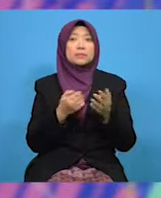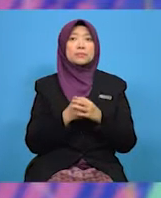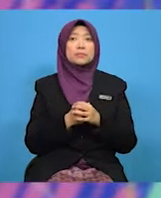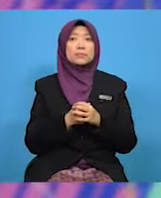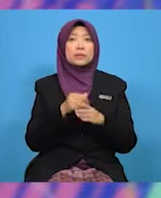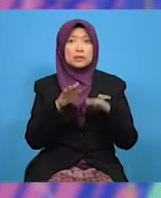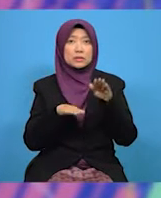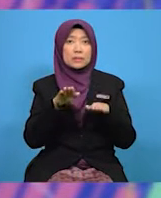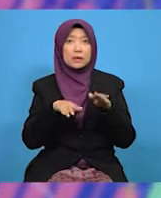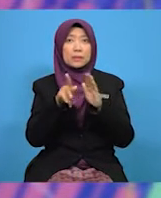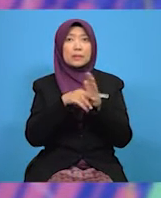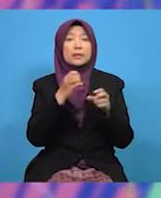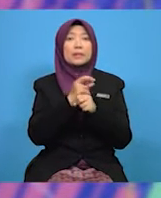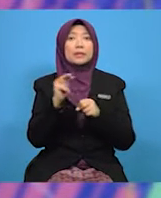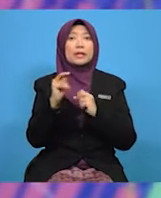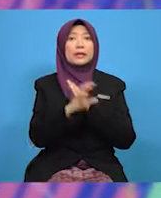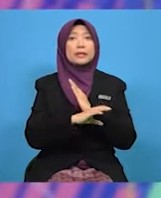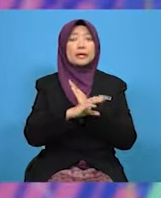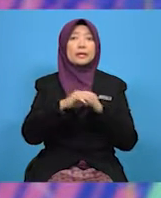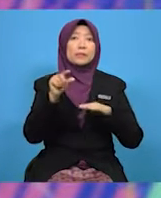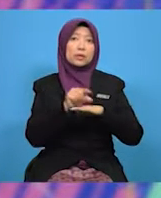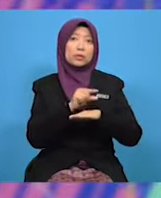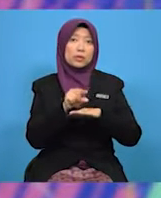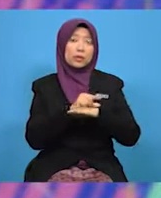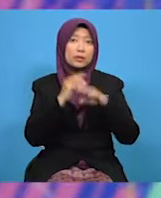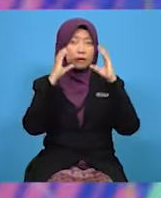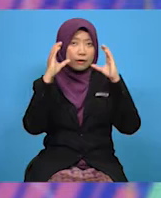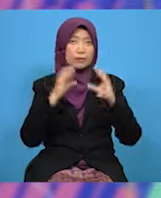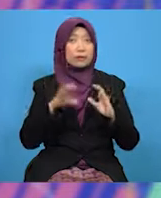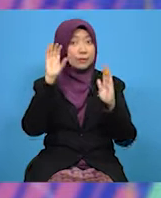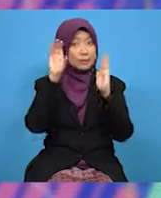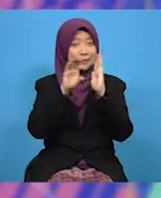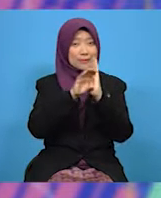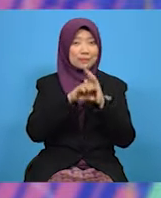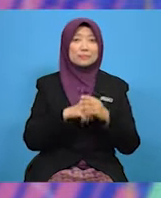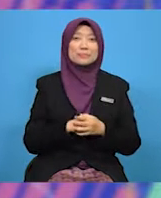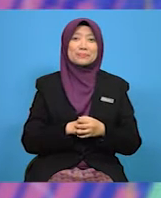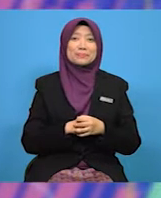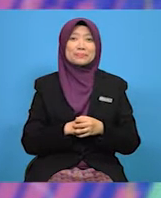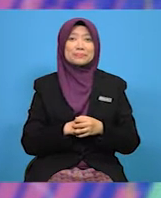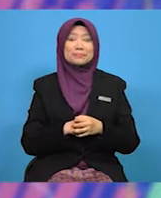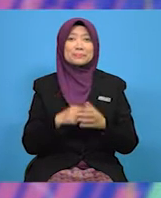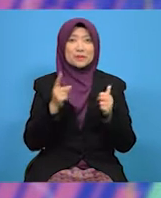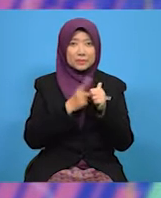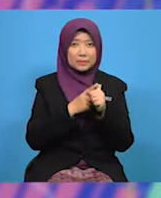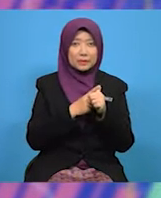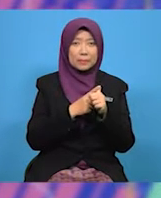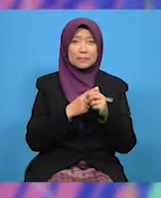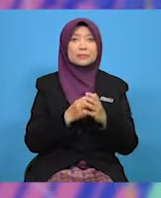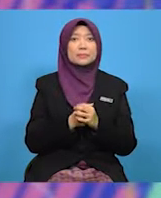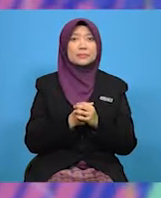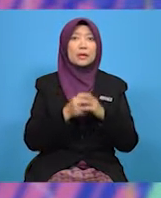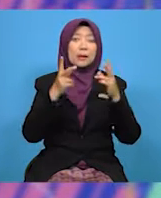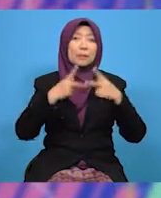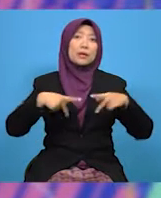keseimbangan pendapatan negara menggunakan kaedah gambar raja film pertama sekali Anda